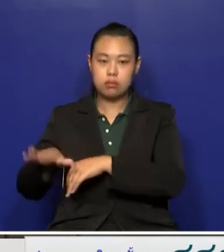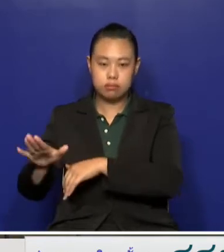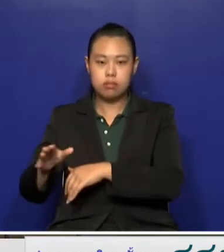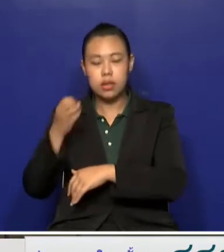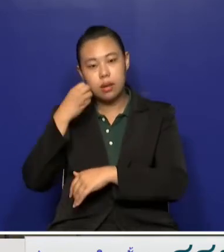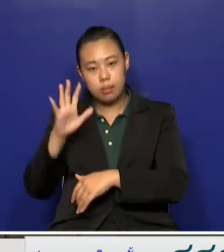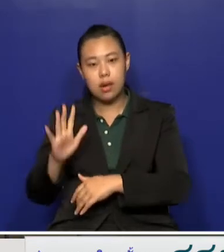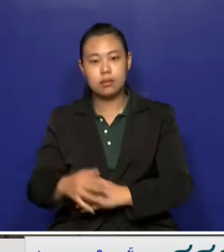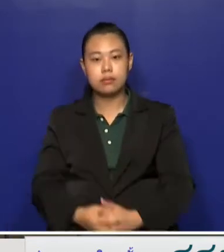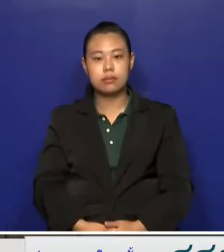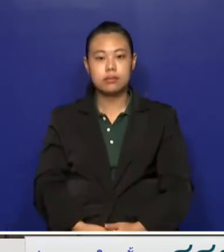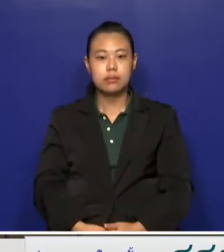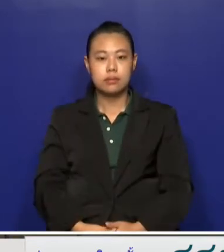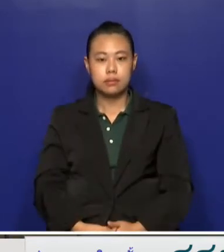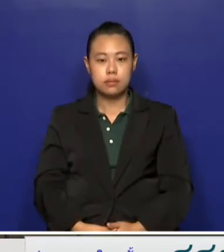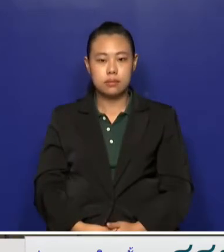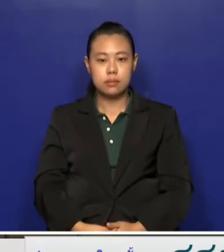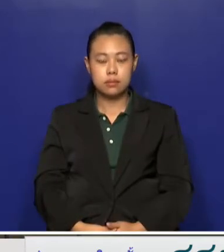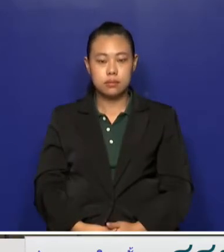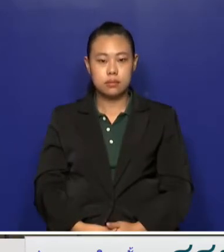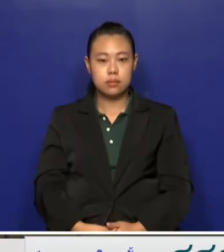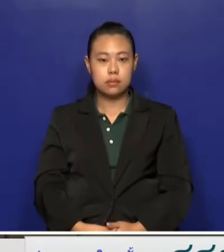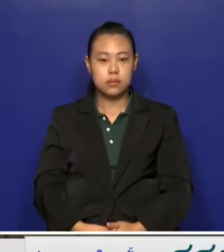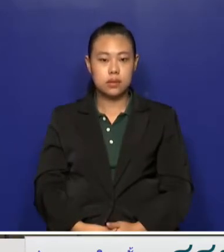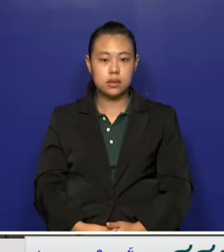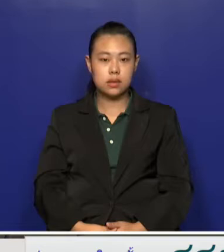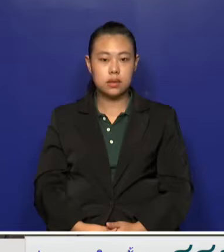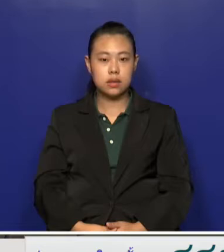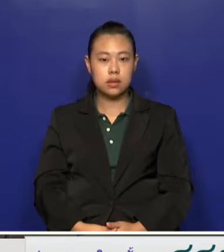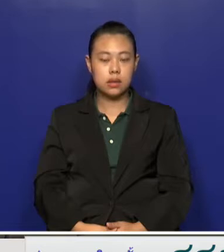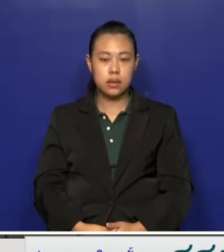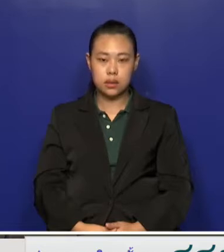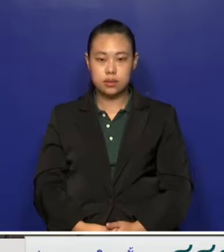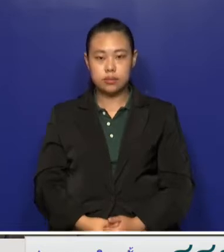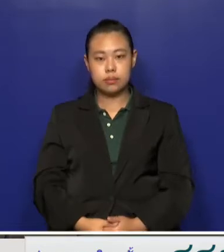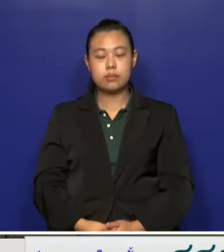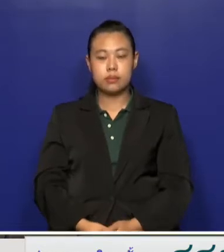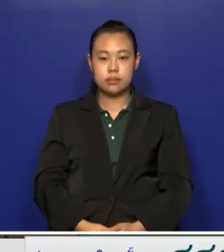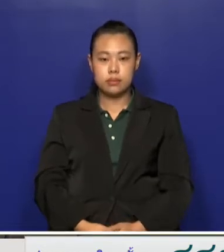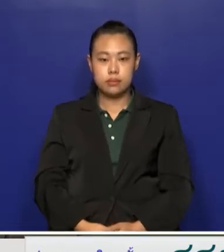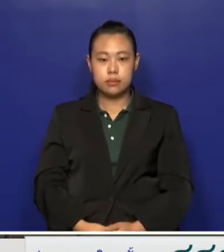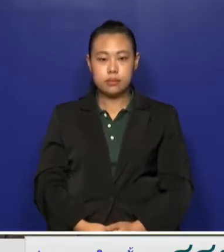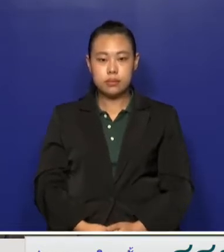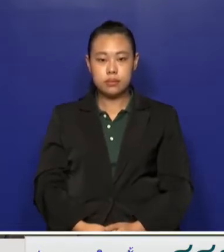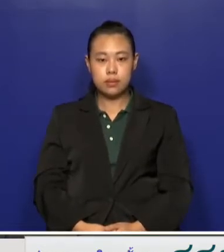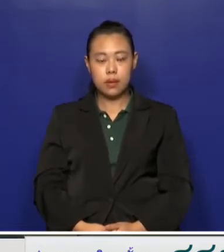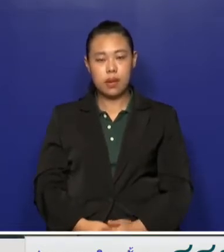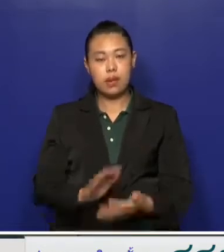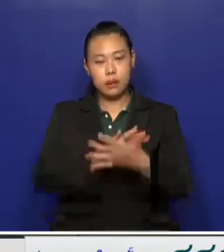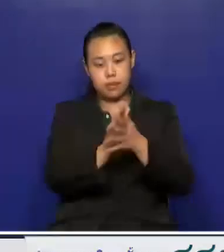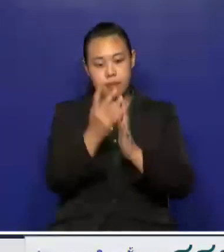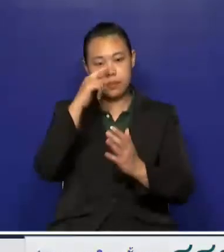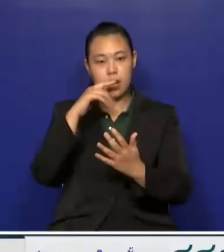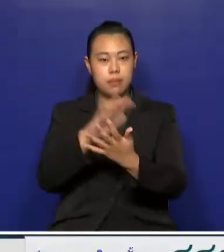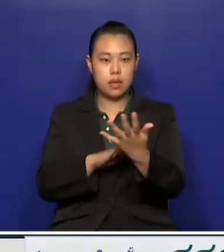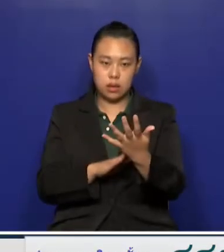ครับท่านครับการปฏิรูปประเทศนั้นเป็นเรื่องใหญ่เราได้ก